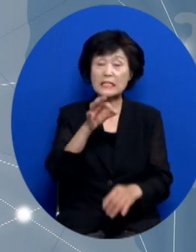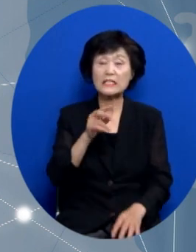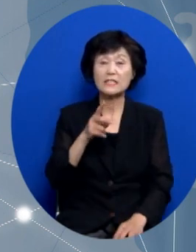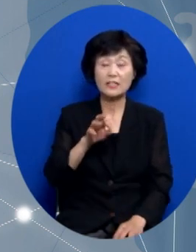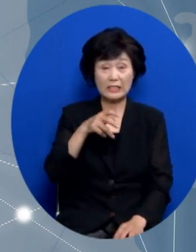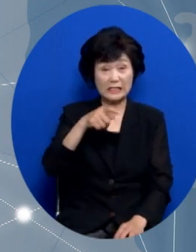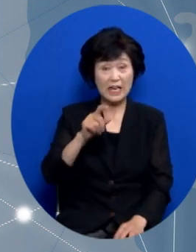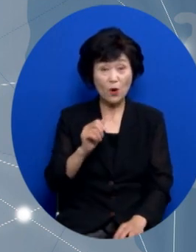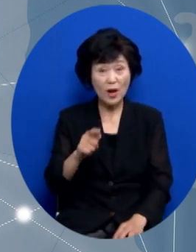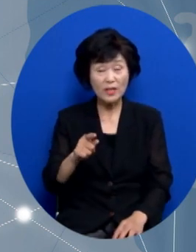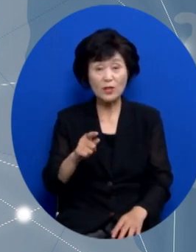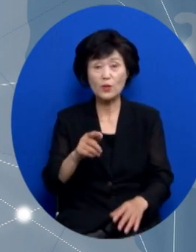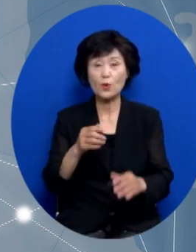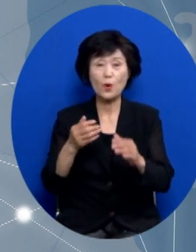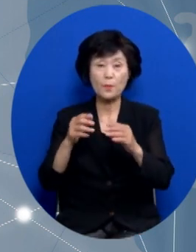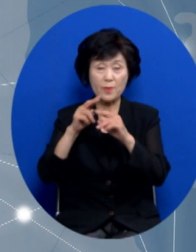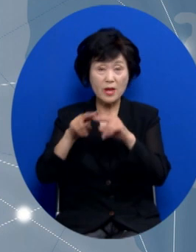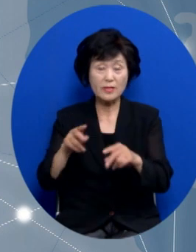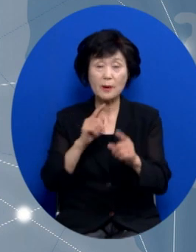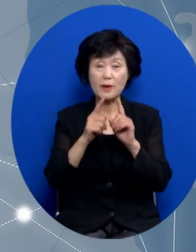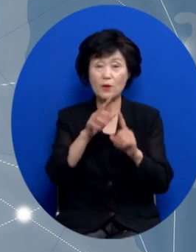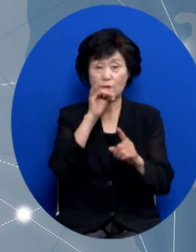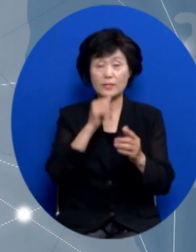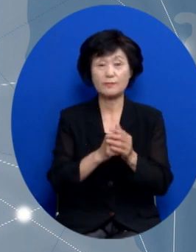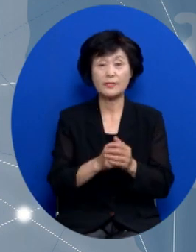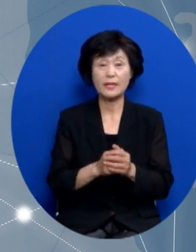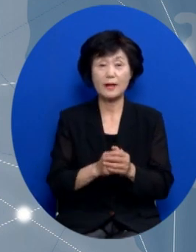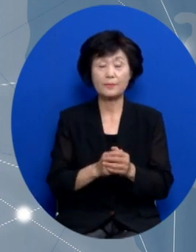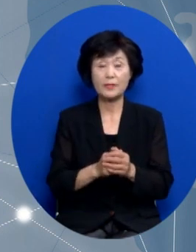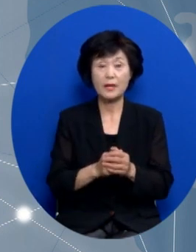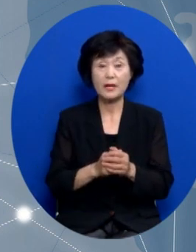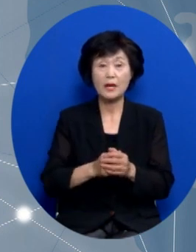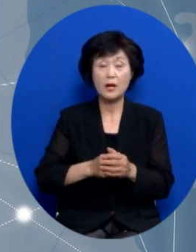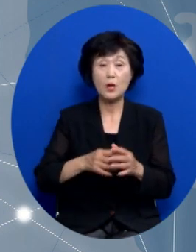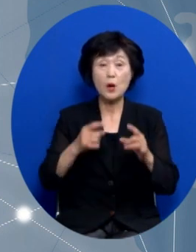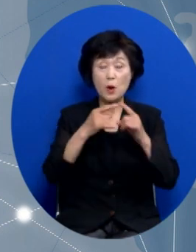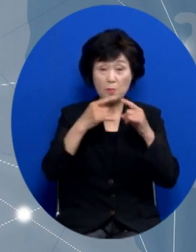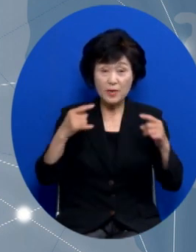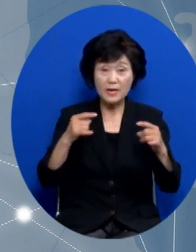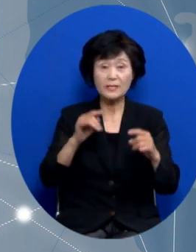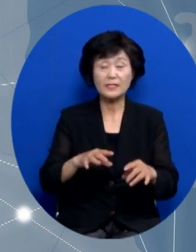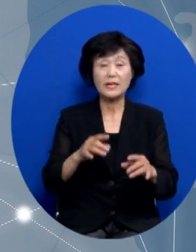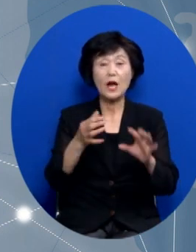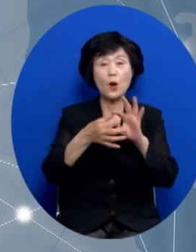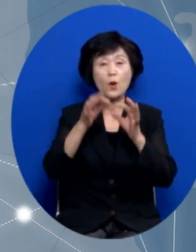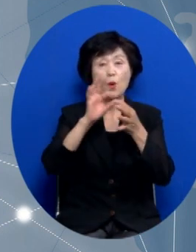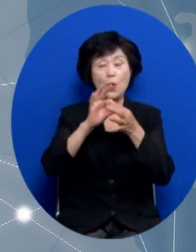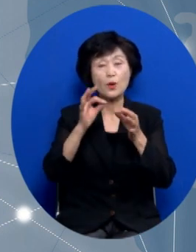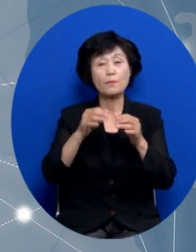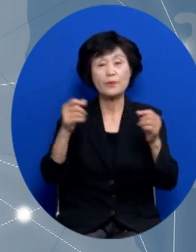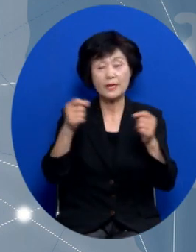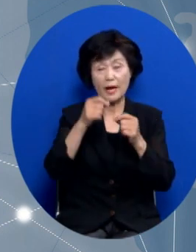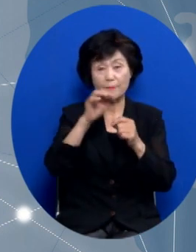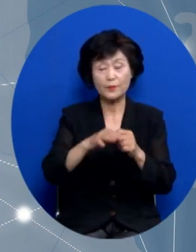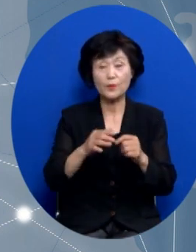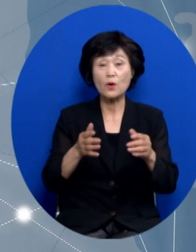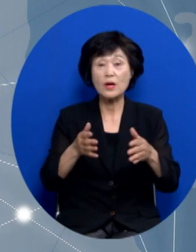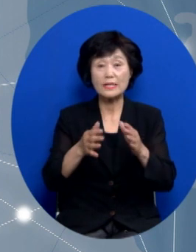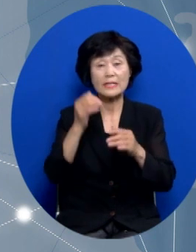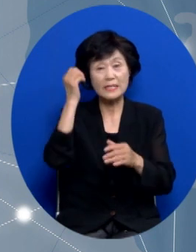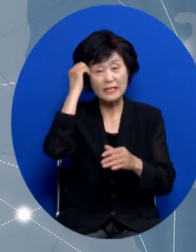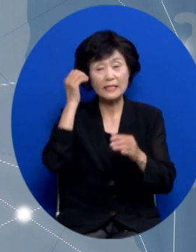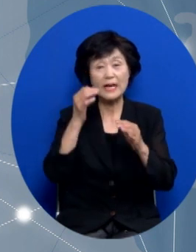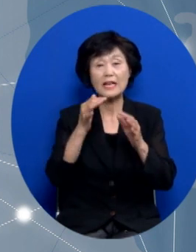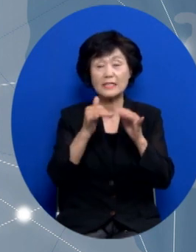통보했습니다. 프랑스 정부가 파리 올림픽을 앞두고 노숙자 이주 계획을 발표해 논란이 일고 있습니다.